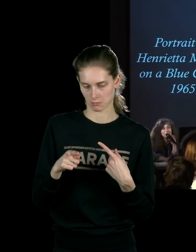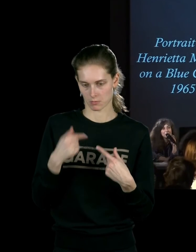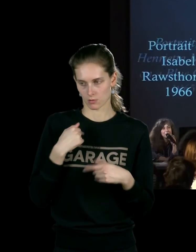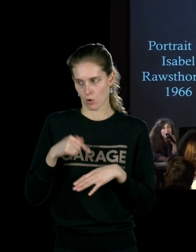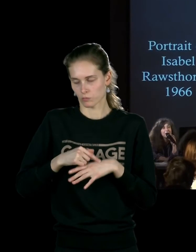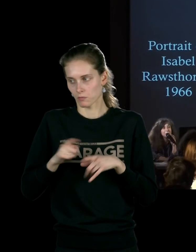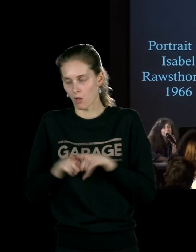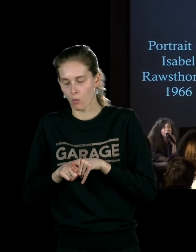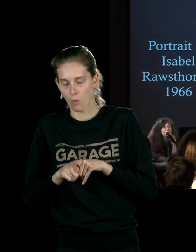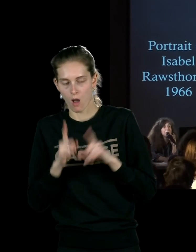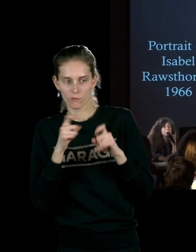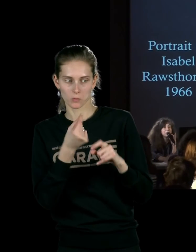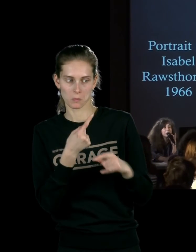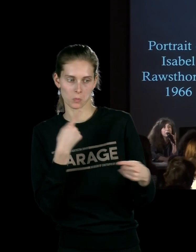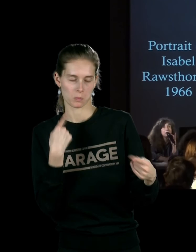острым ощущением.